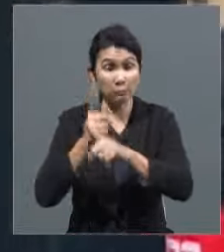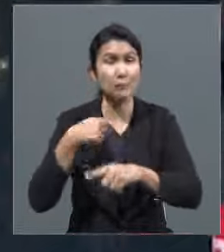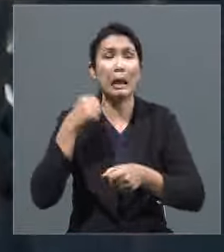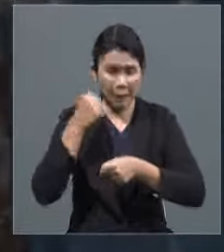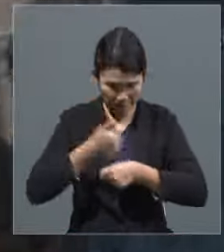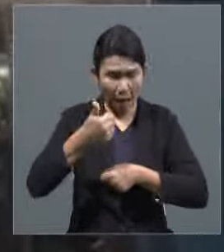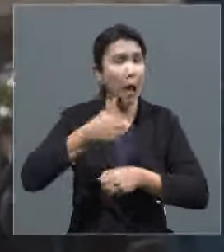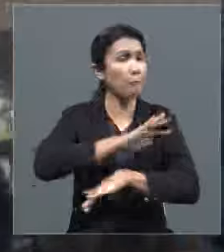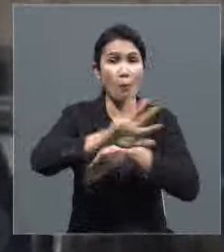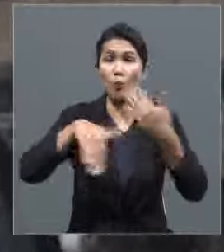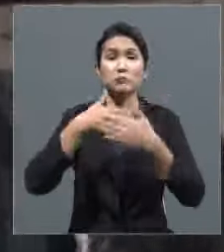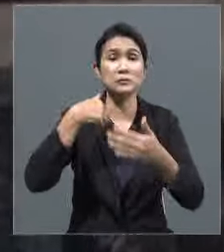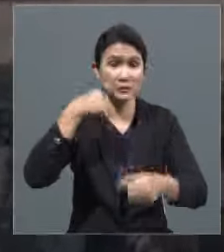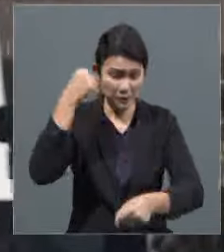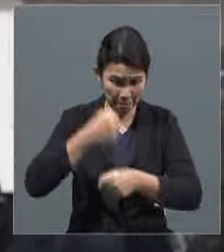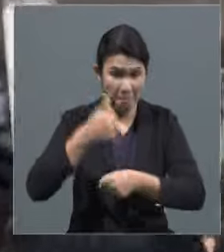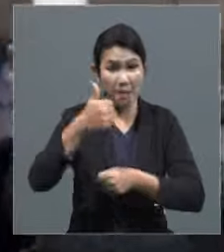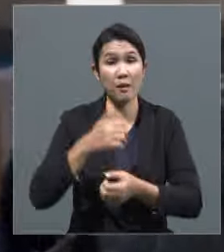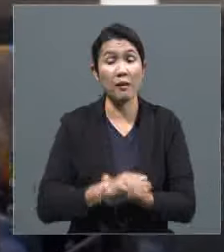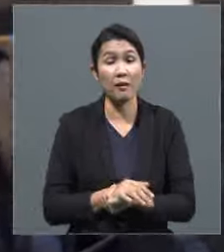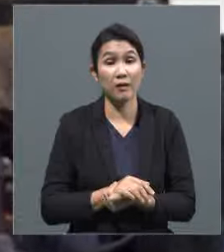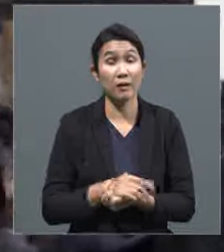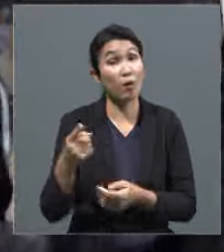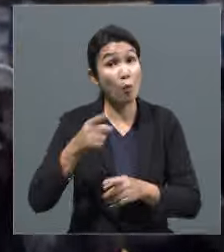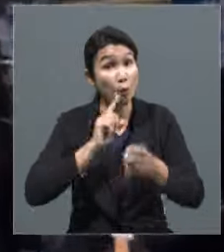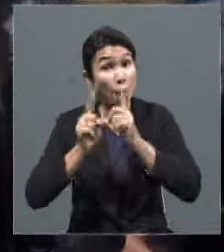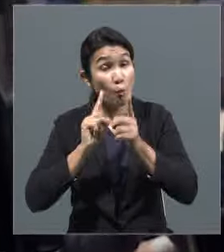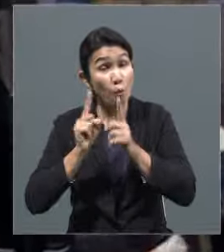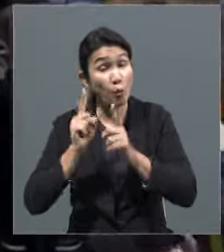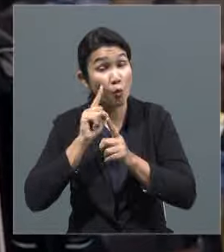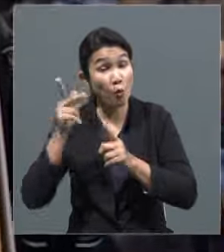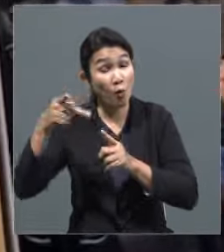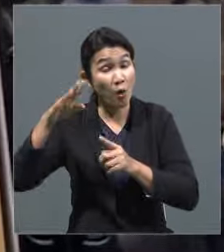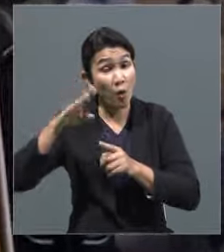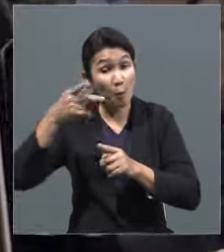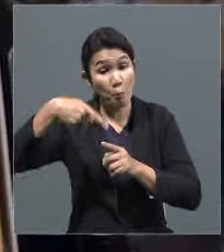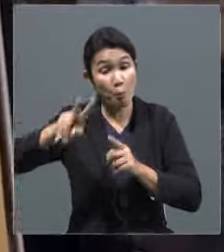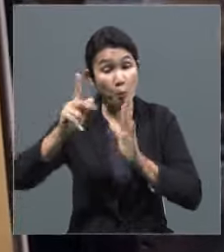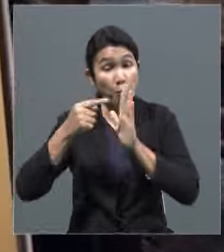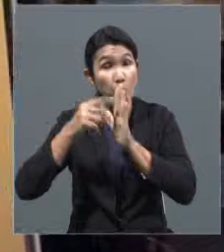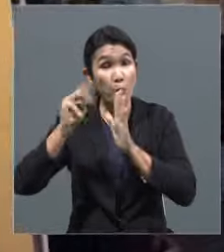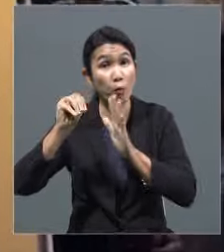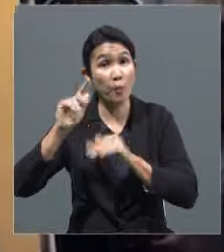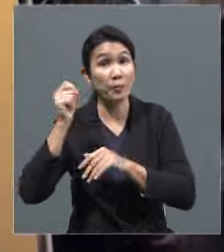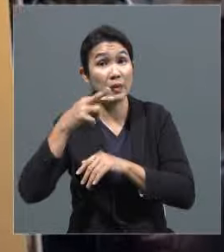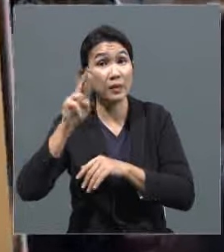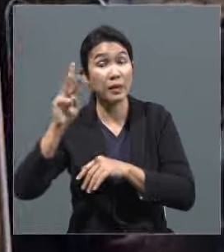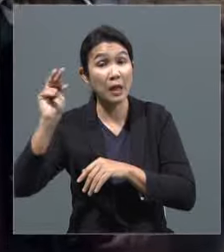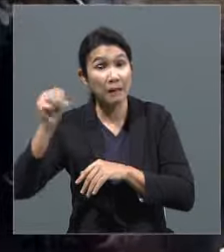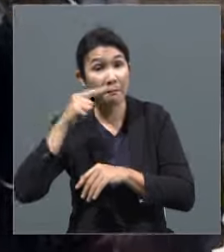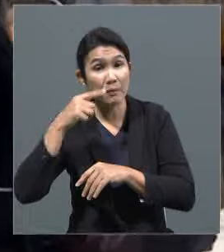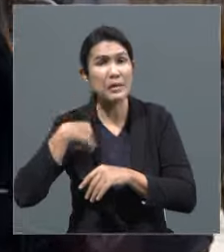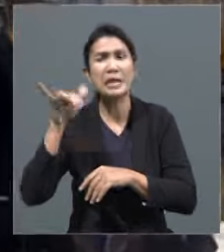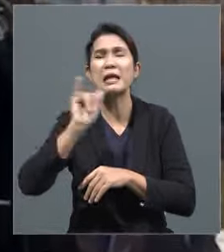ไหมคะอันนี้ได้พูดคุยกับคุณภูมิธรรมไหมคะถ้าหาว่าคุณภูมิธรรมเขามานั่งตรงนี้เรื่องงานอะไ